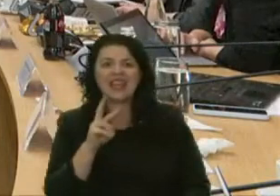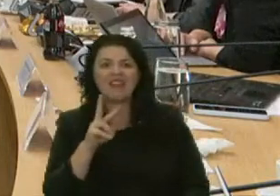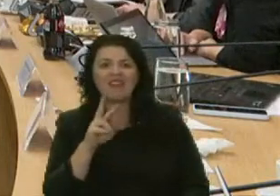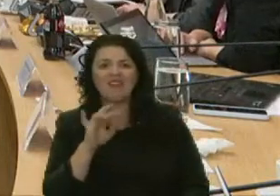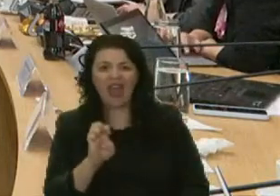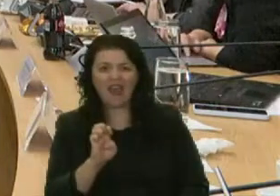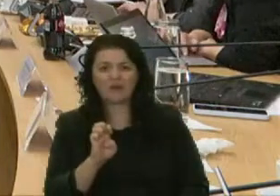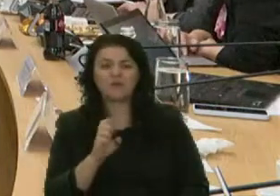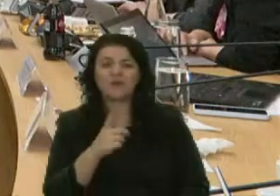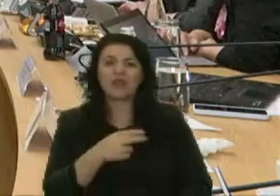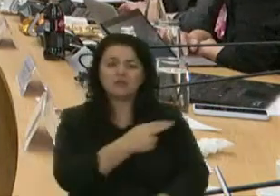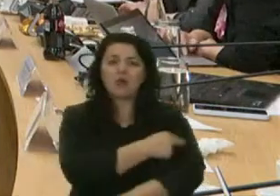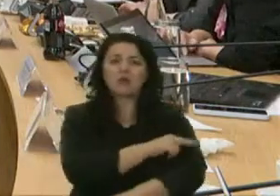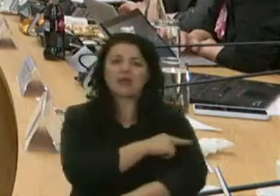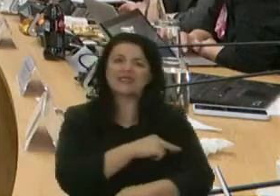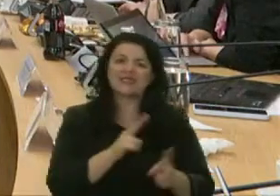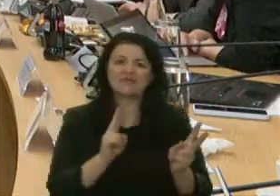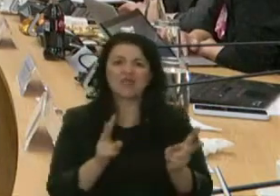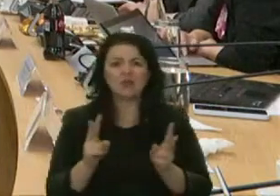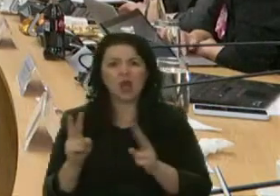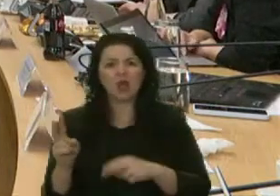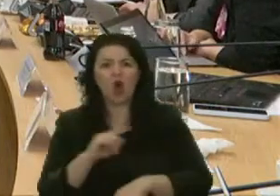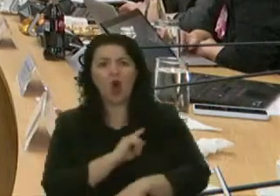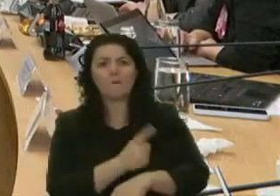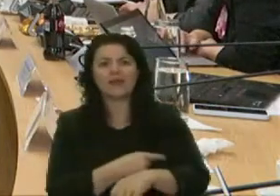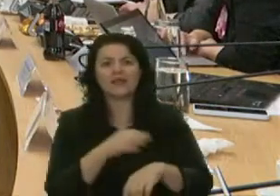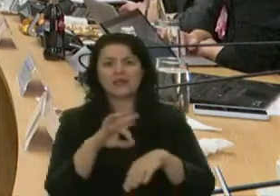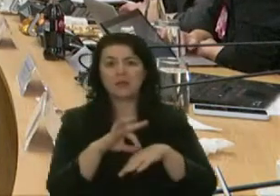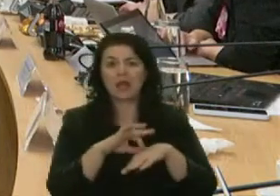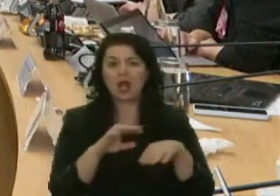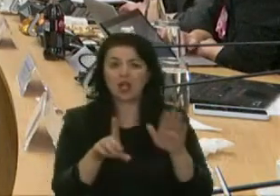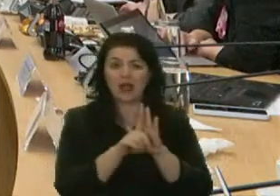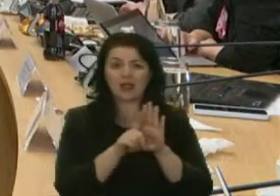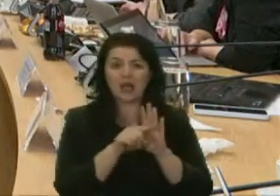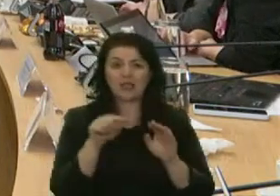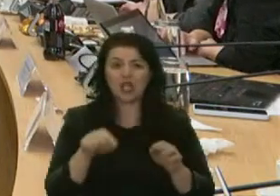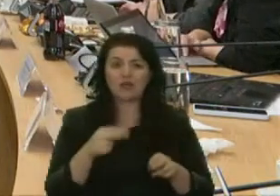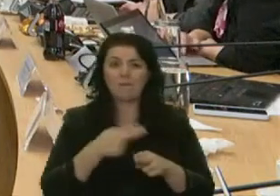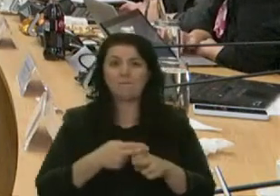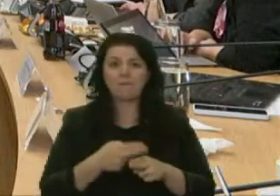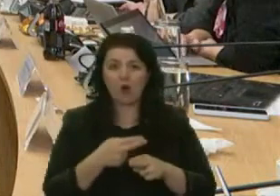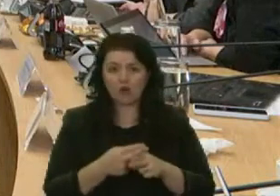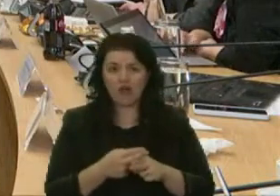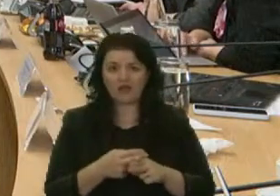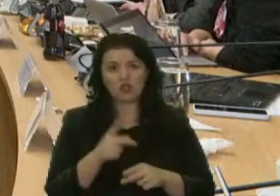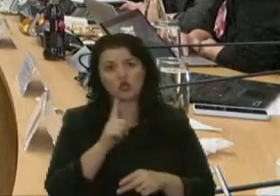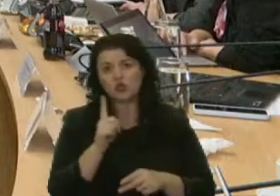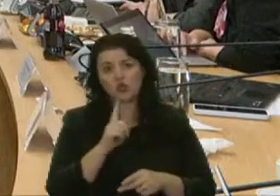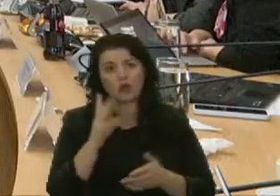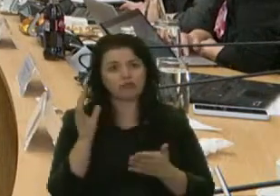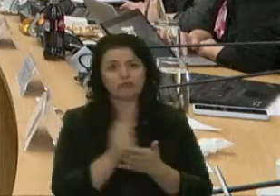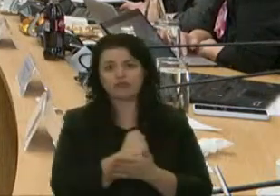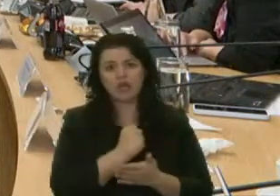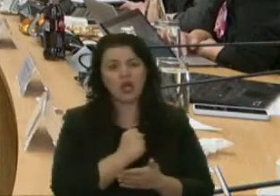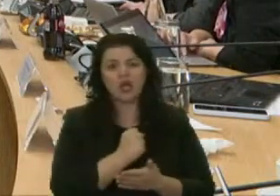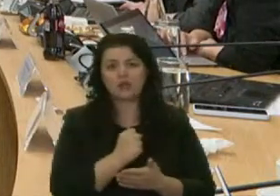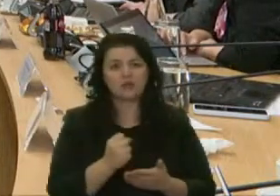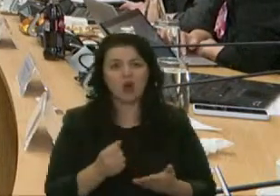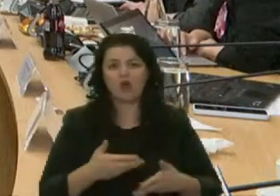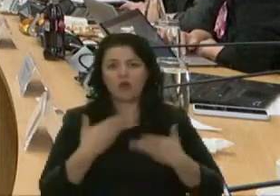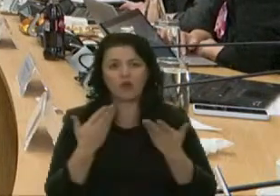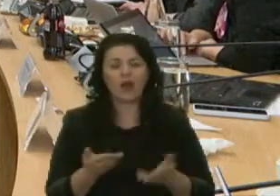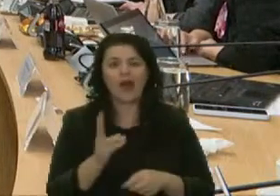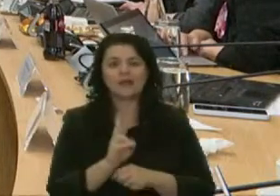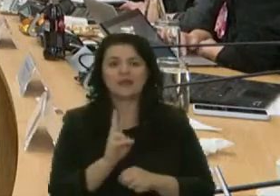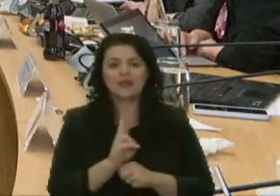spitalicești încearcă să trateze În limita competențelor medicale și legale aest pacienți însă nu îndeplinesc condițiile pentru furnizarea